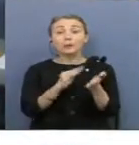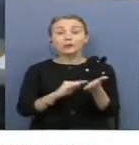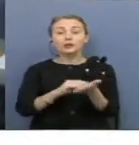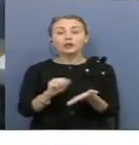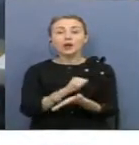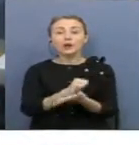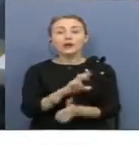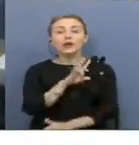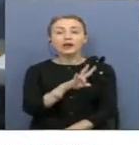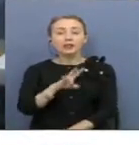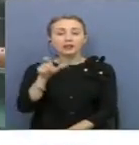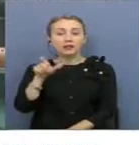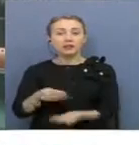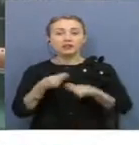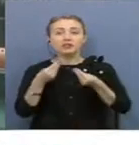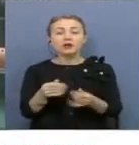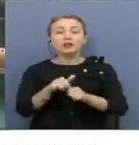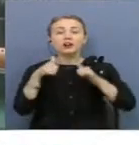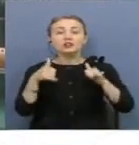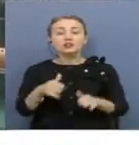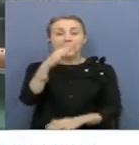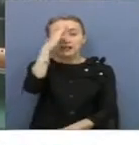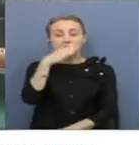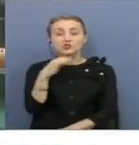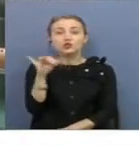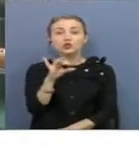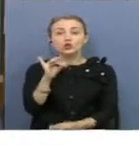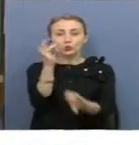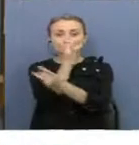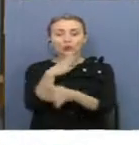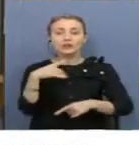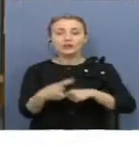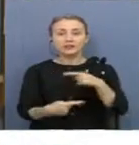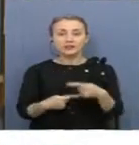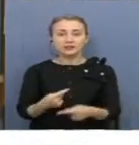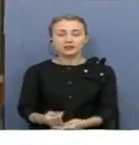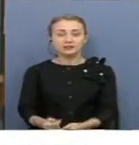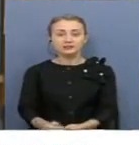мақаласында отандық тарих пен мәдени мұраны дамытуға ерекше көңіл бөлді.